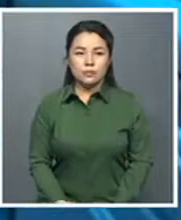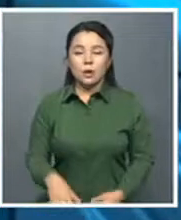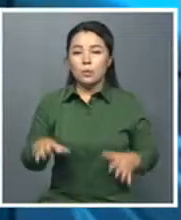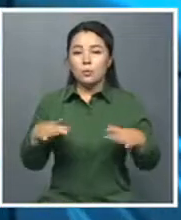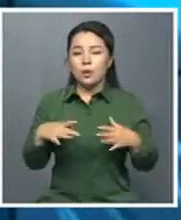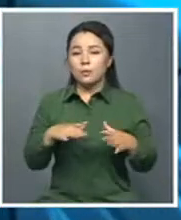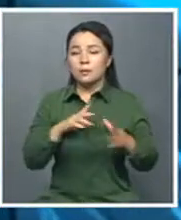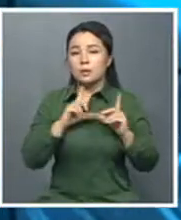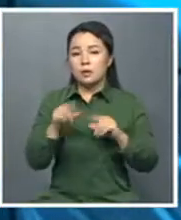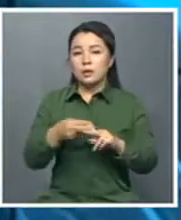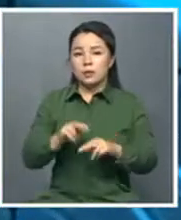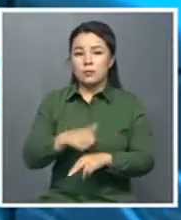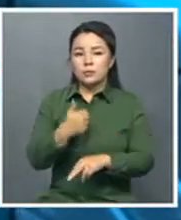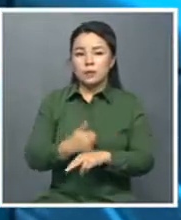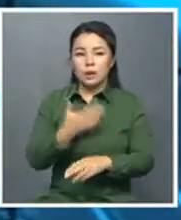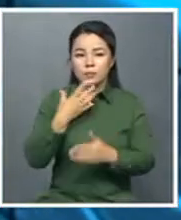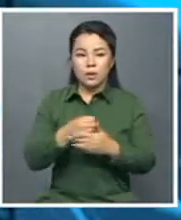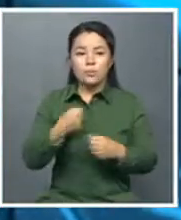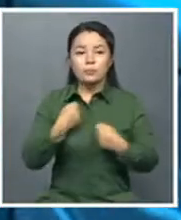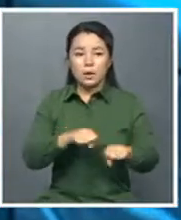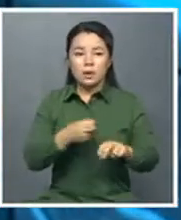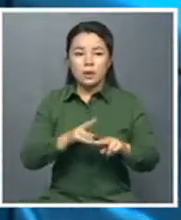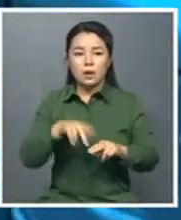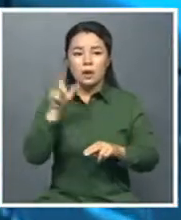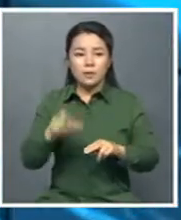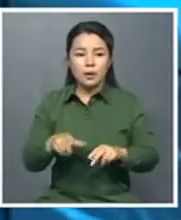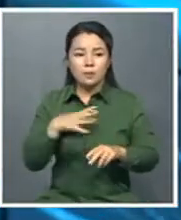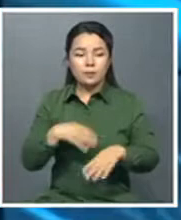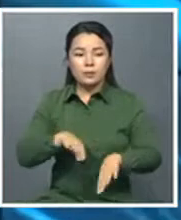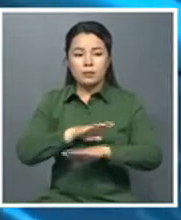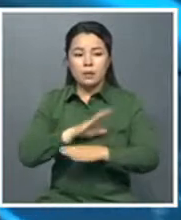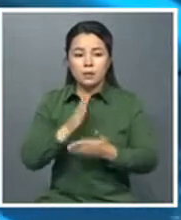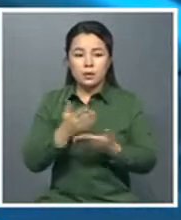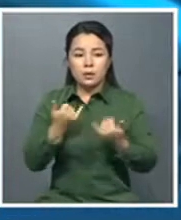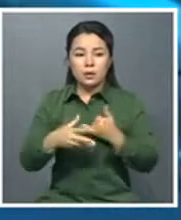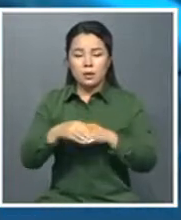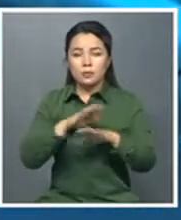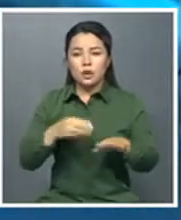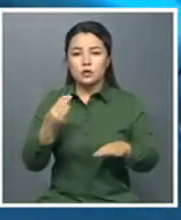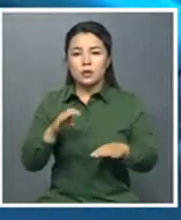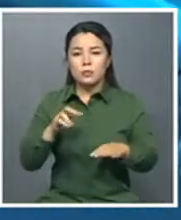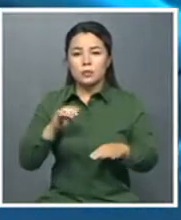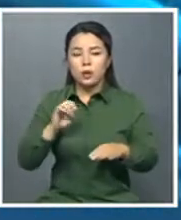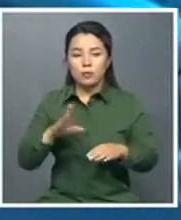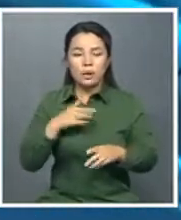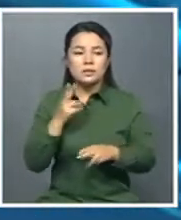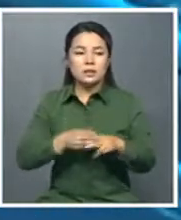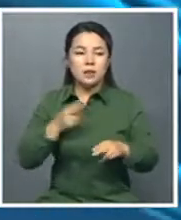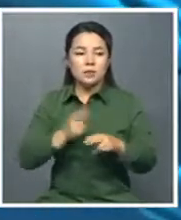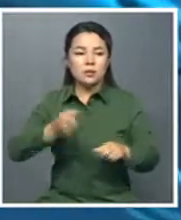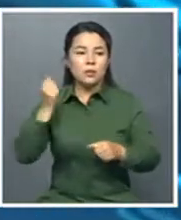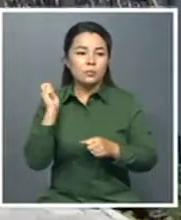Бурабай кентінің бұрынғы әкімі ауыр соққыдан кейін көз жұмды. Зеленый Бор елді мекенінде Шыңғысхан Темірбековті біреулер темірмен аяусыз ұрып